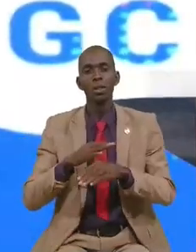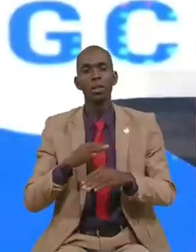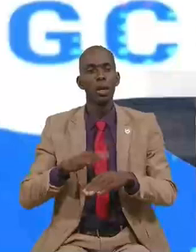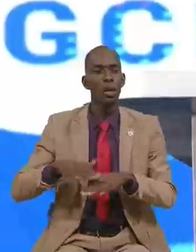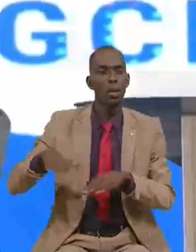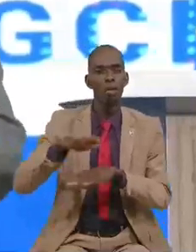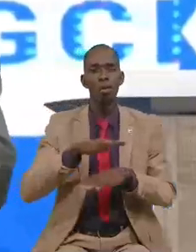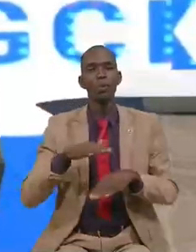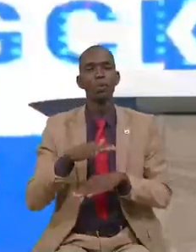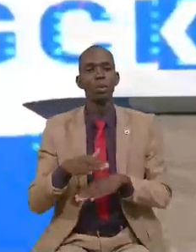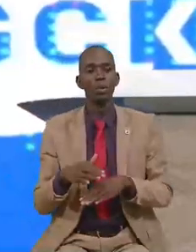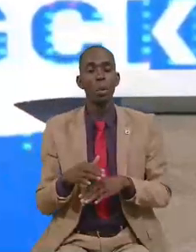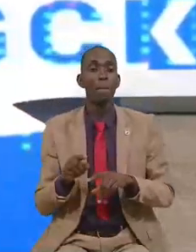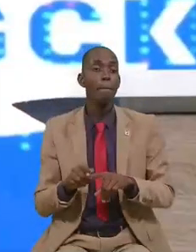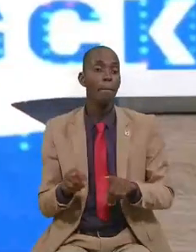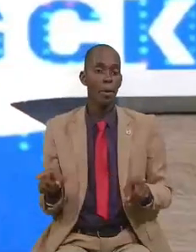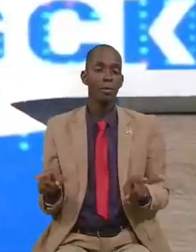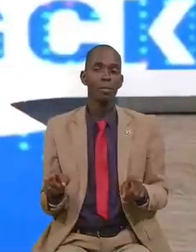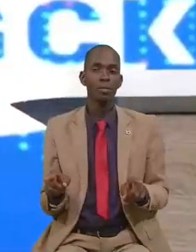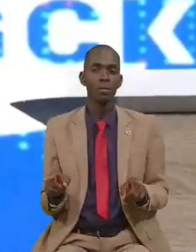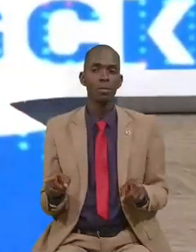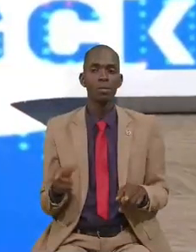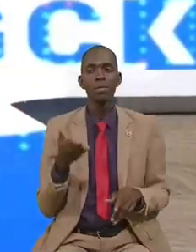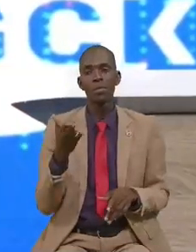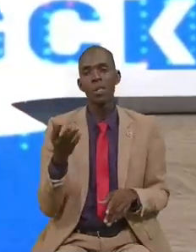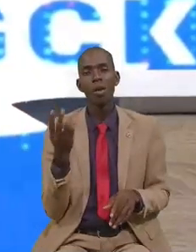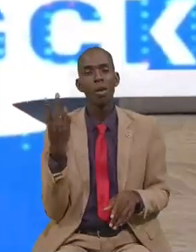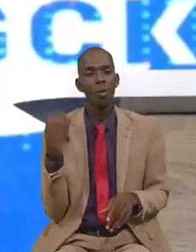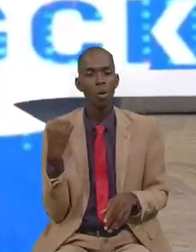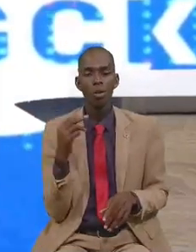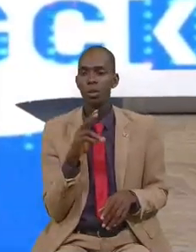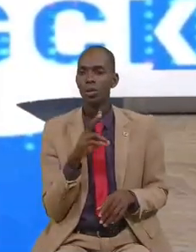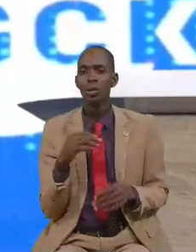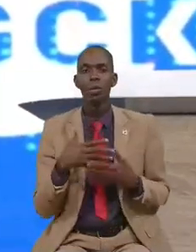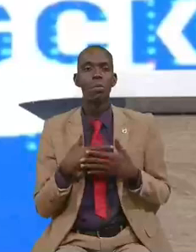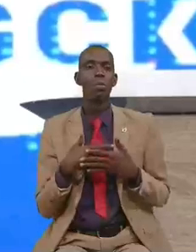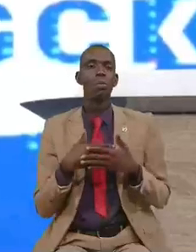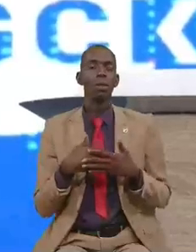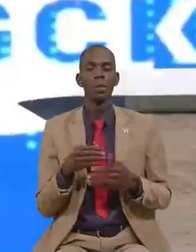cieux. Mais il n'y avait point en eux d'esprit.